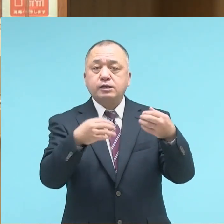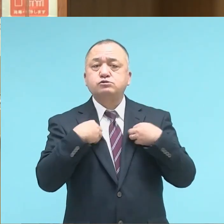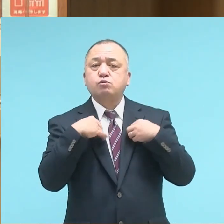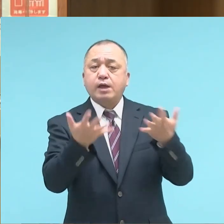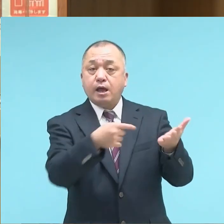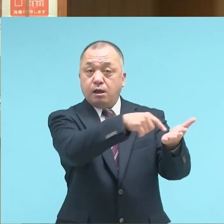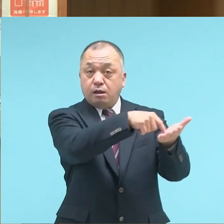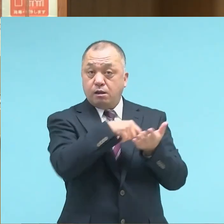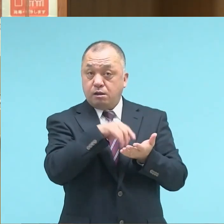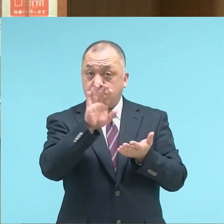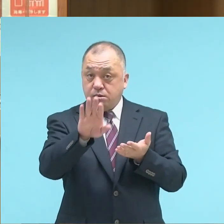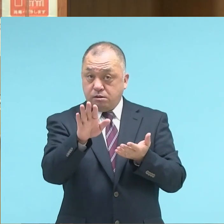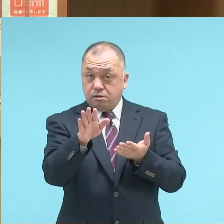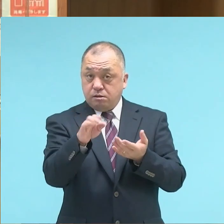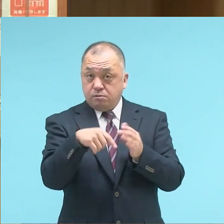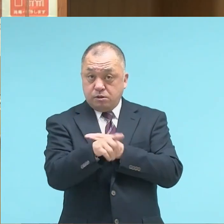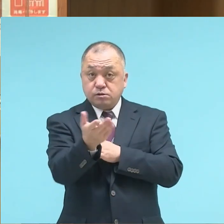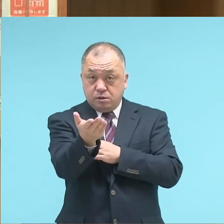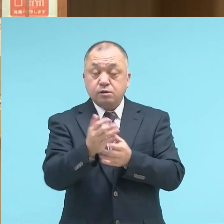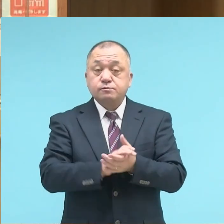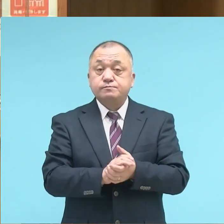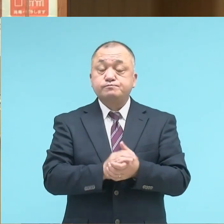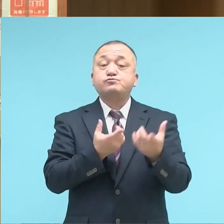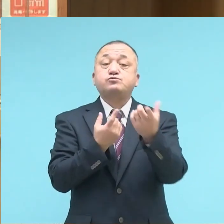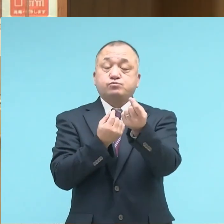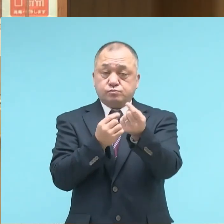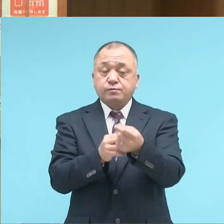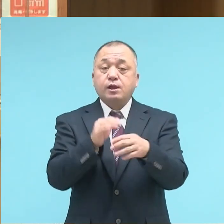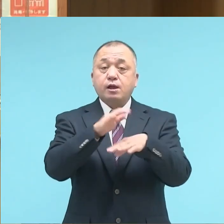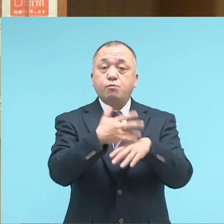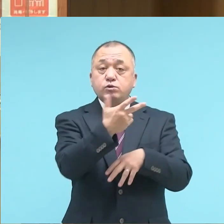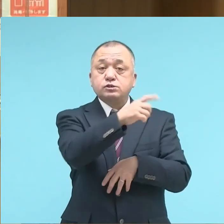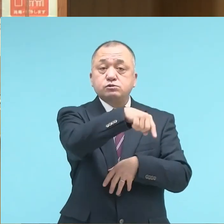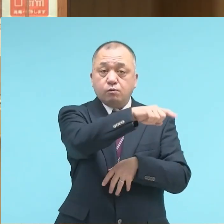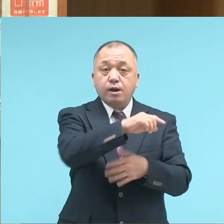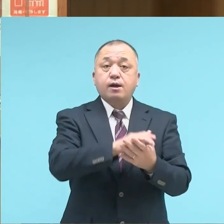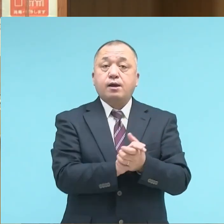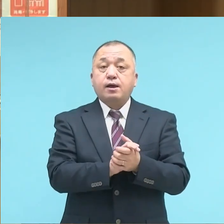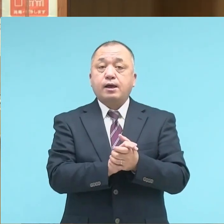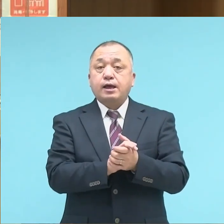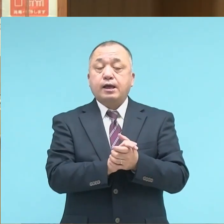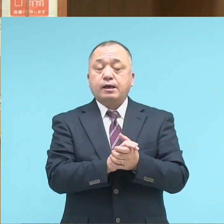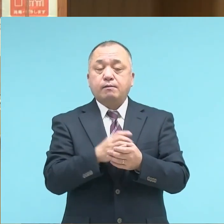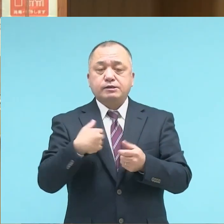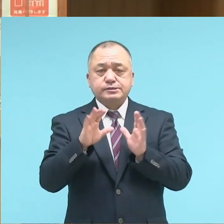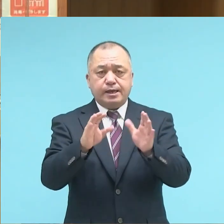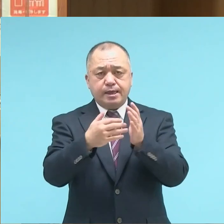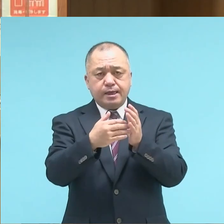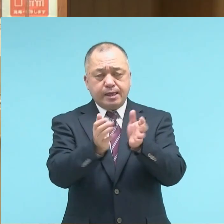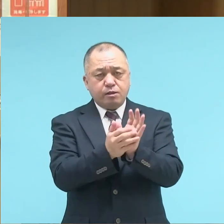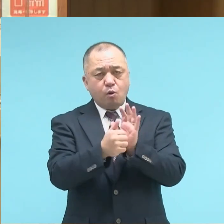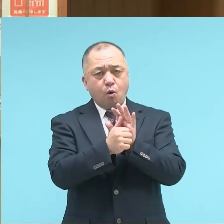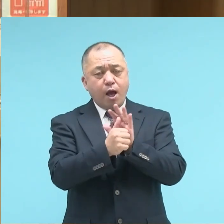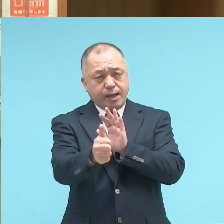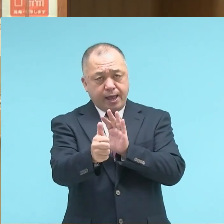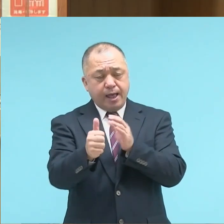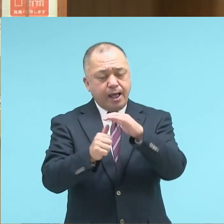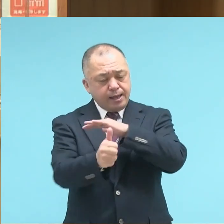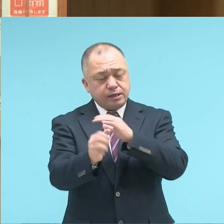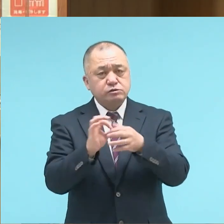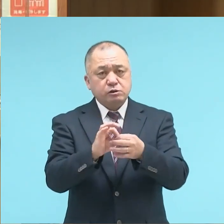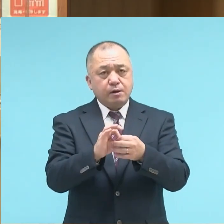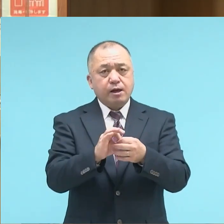というところ。 そうですね、札幌市としてはそういった自衛隊派遣、まあ、具体的なその、行政をする